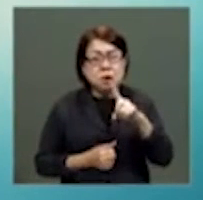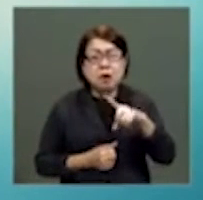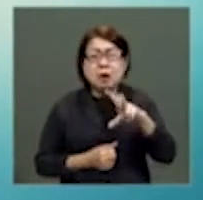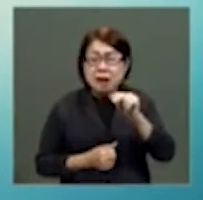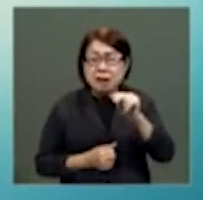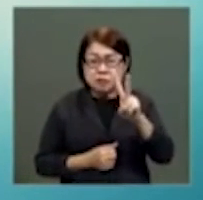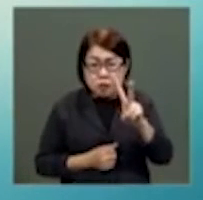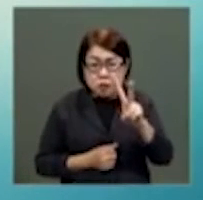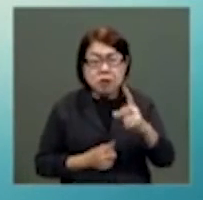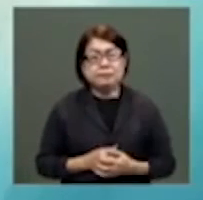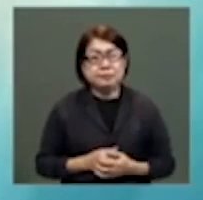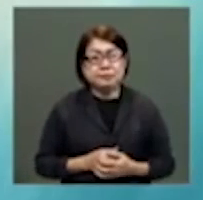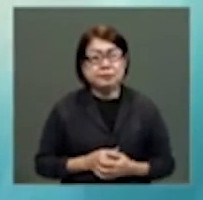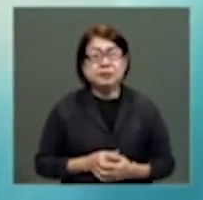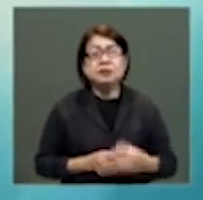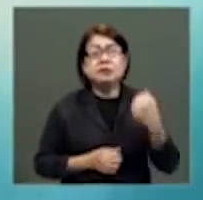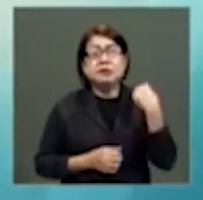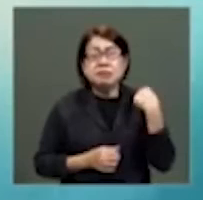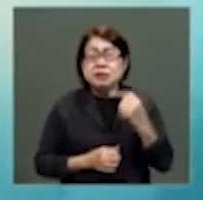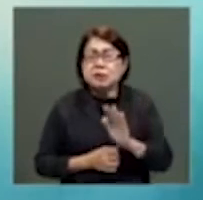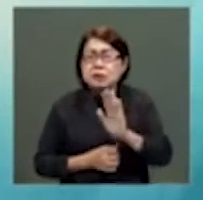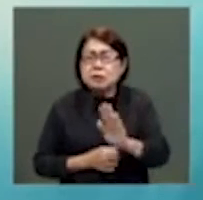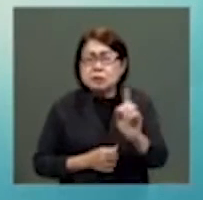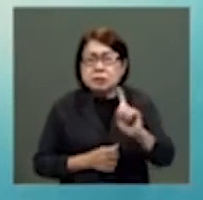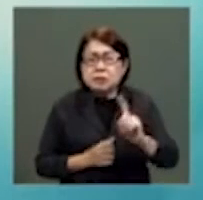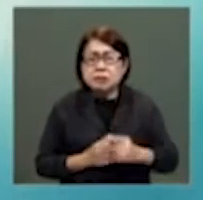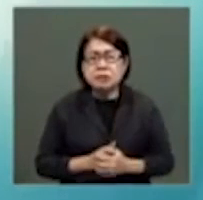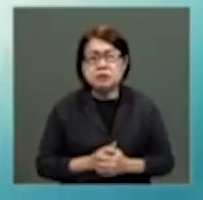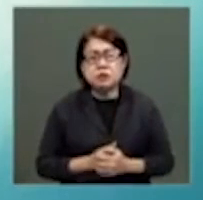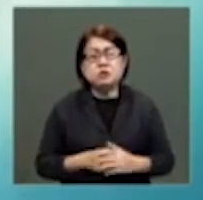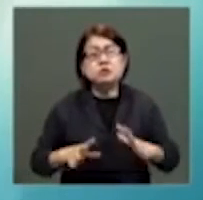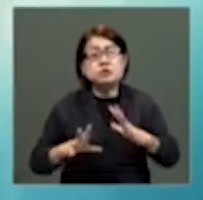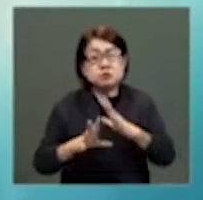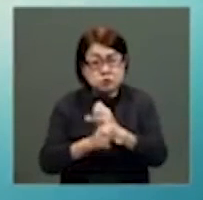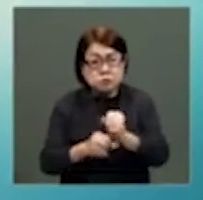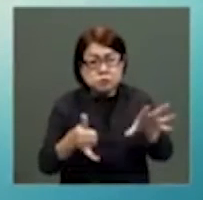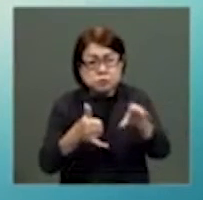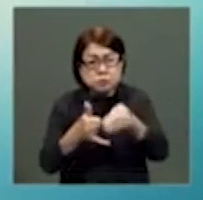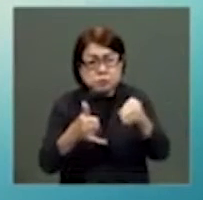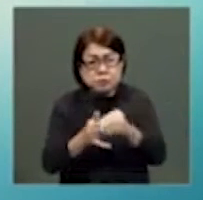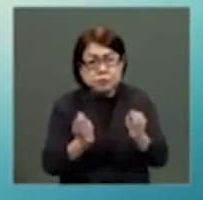Quarantine 25นะครับมีตัวเลขของยอดรวมยืนยันสะสมเนี่ยเท่ากับ